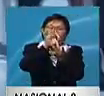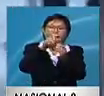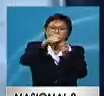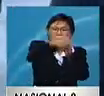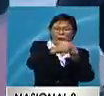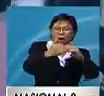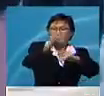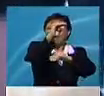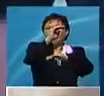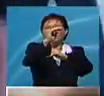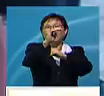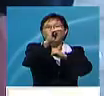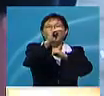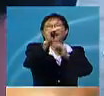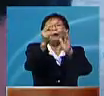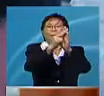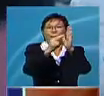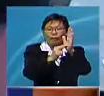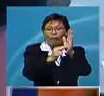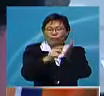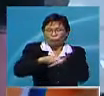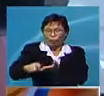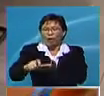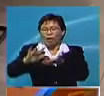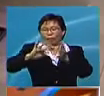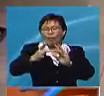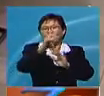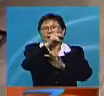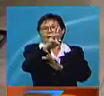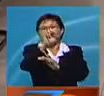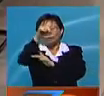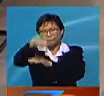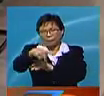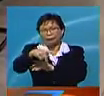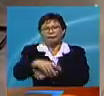mencarum melebihi kadar berkanun yang boleh dicetak melalui laman web Kwsp.